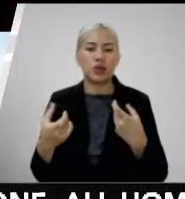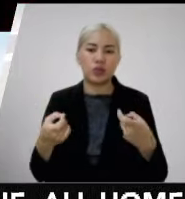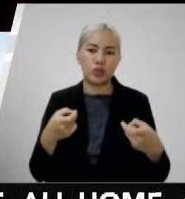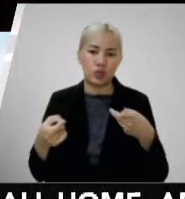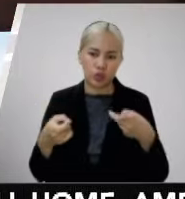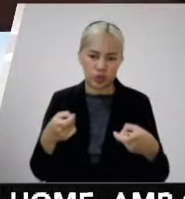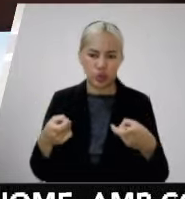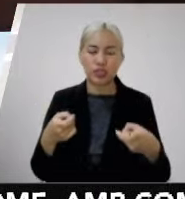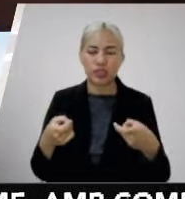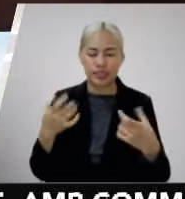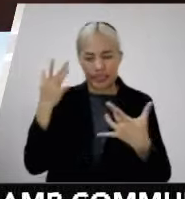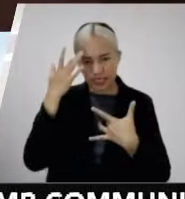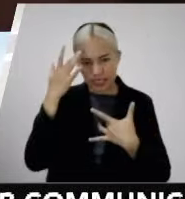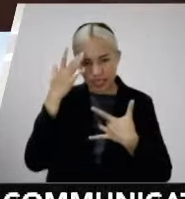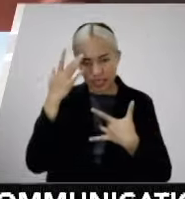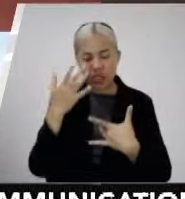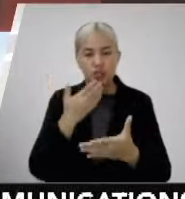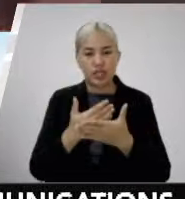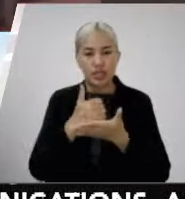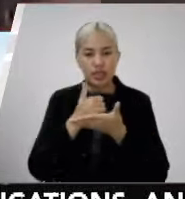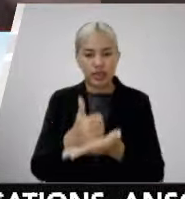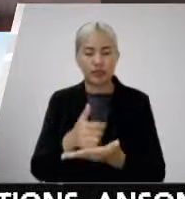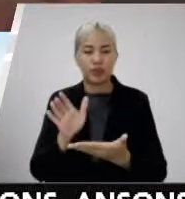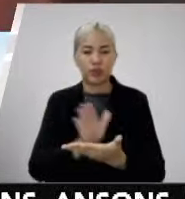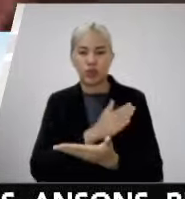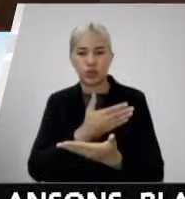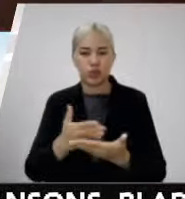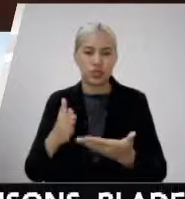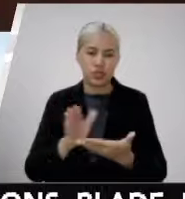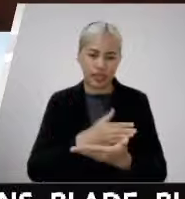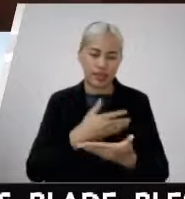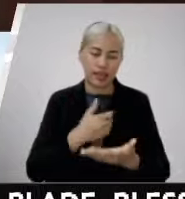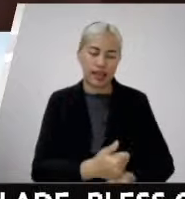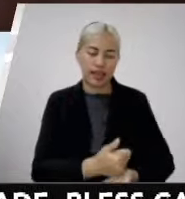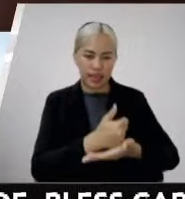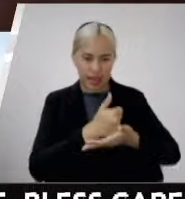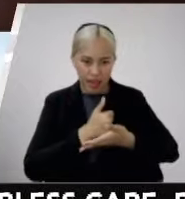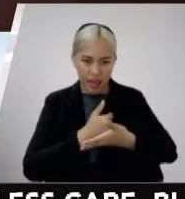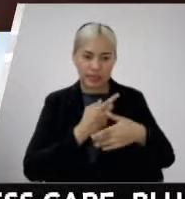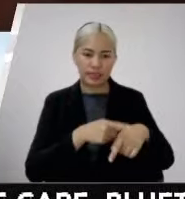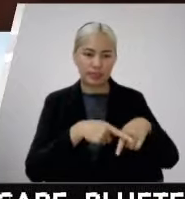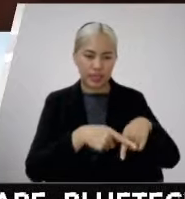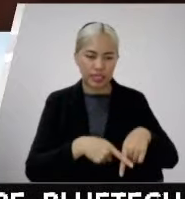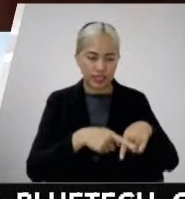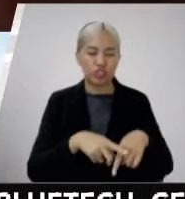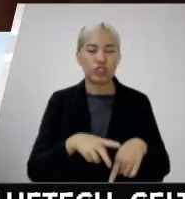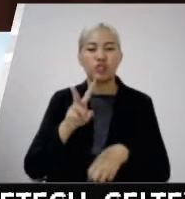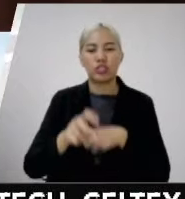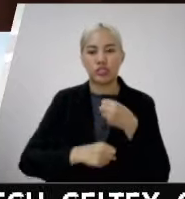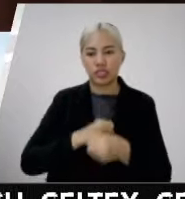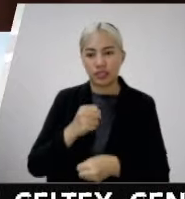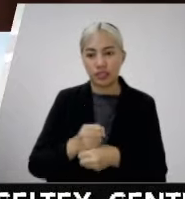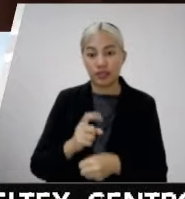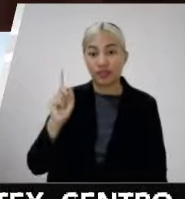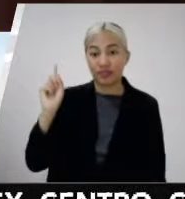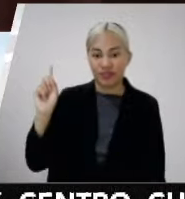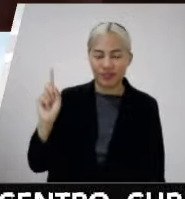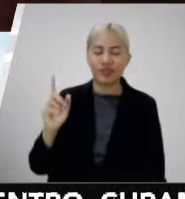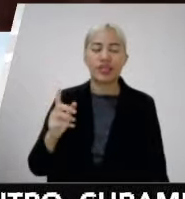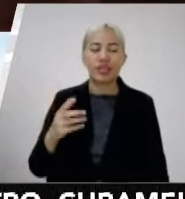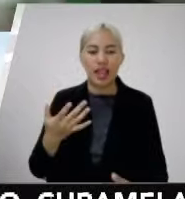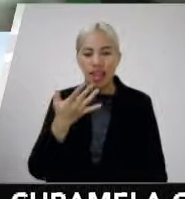Malaking tulong daw rito ang musika na naging sandalan niya sa loob ng 2 taon. Sabi ng color singer, she's lucky to be alive.